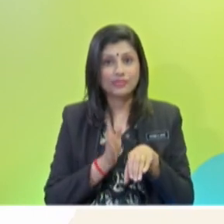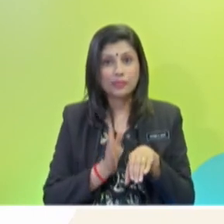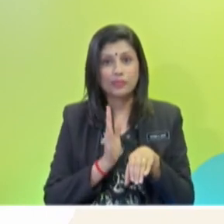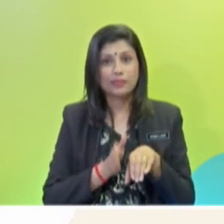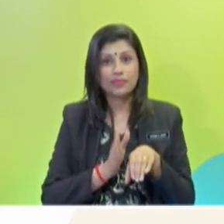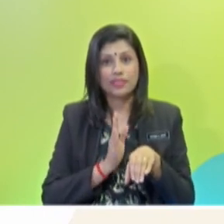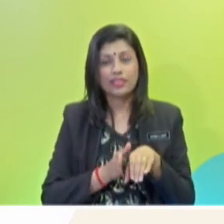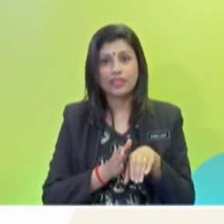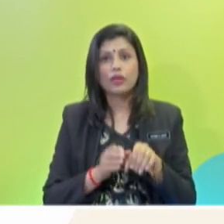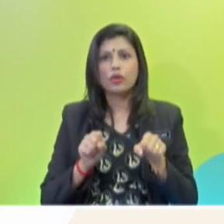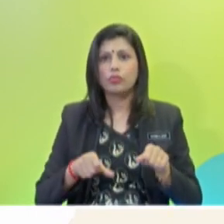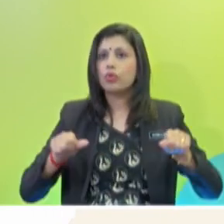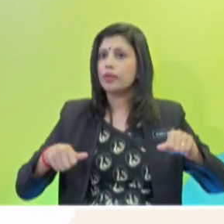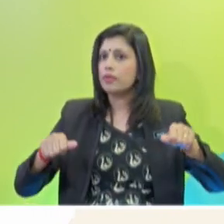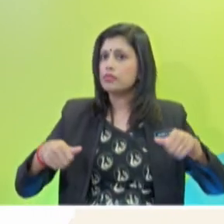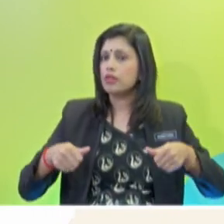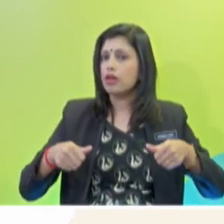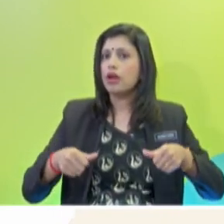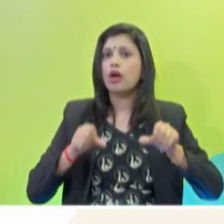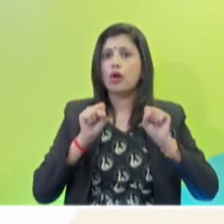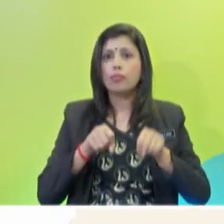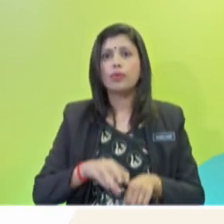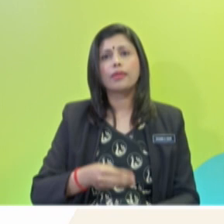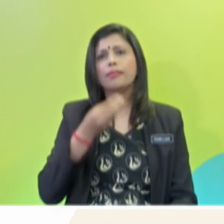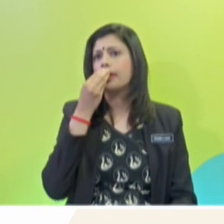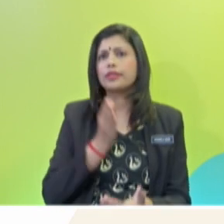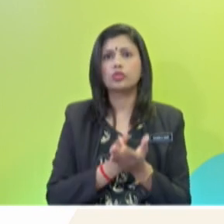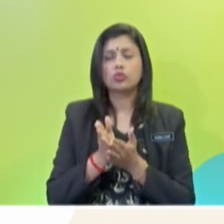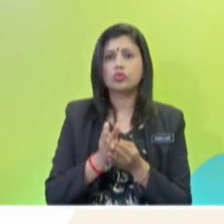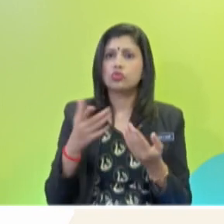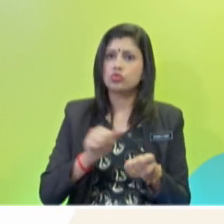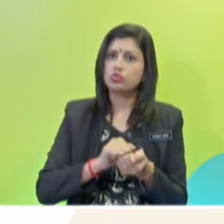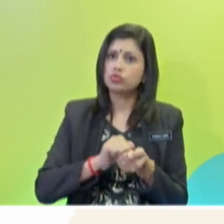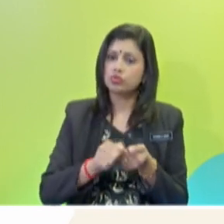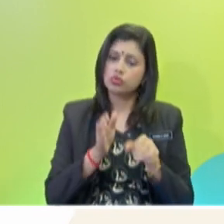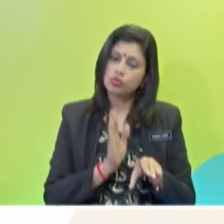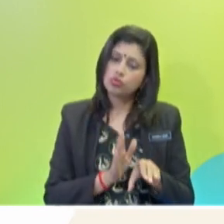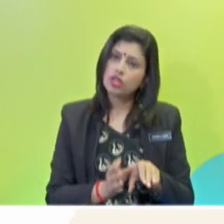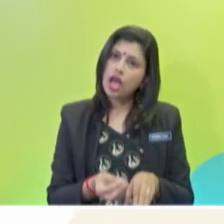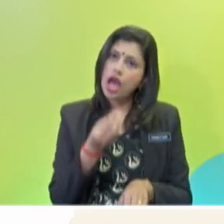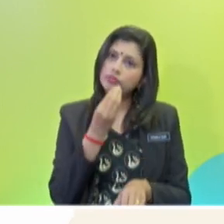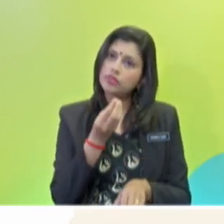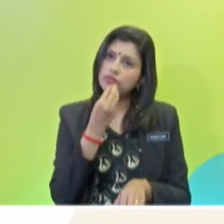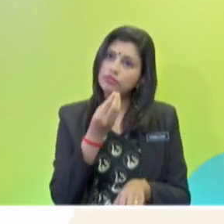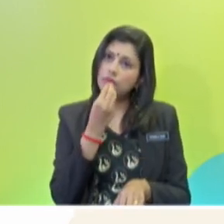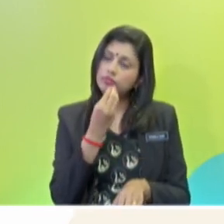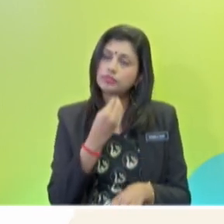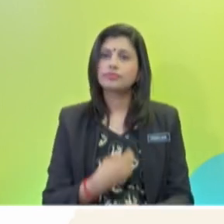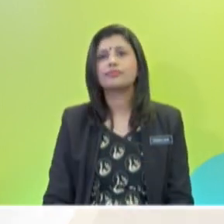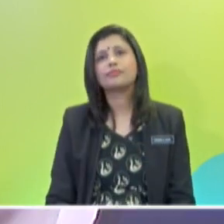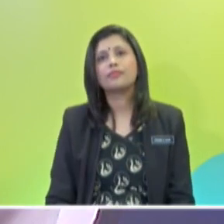Boleh masak, kita boleh masak ataupun kita makan macam tu buat ulam. Oh, sedap, cikgu. Sedap dan dia kaya dengan serat